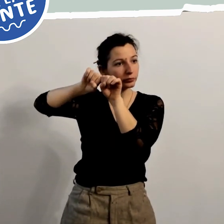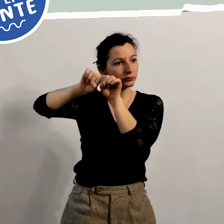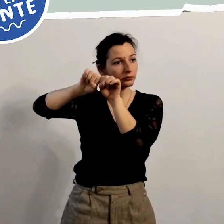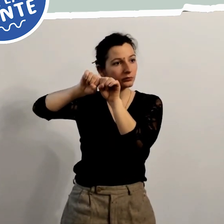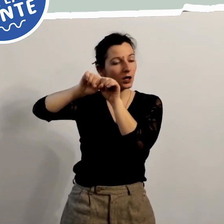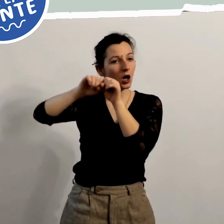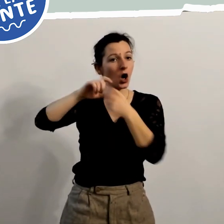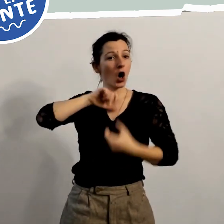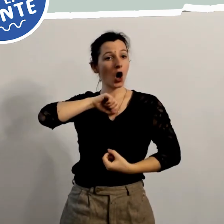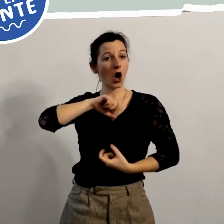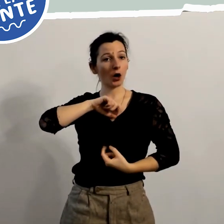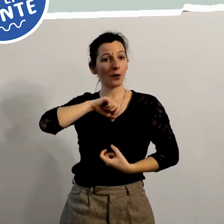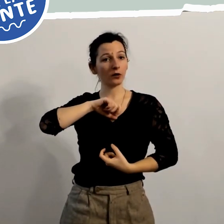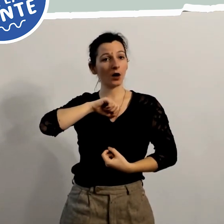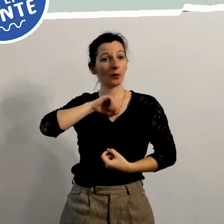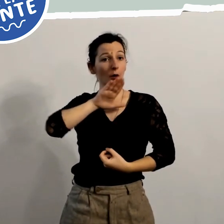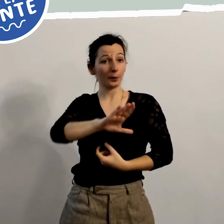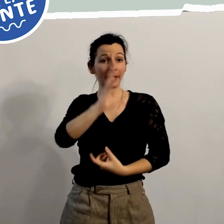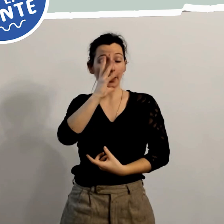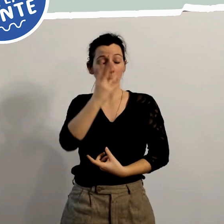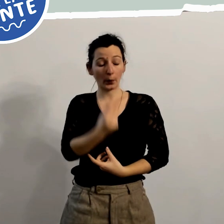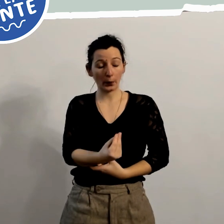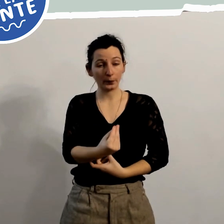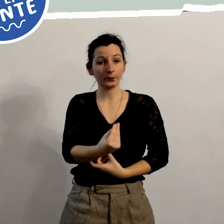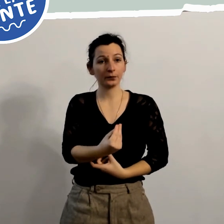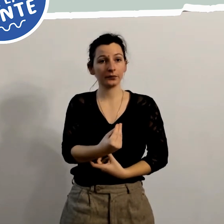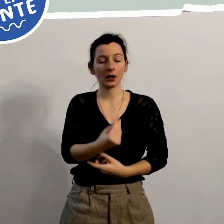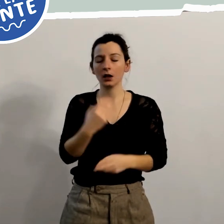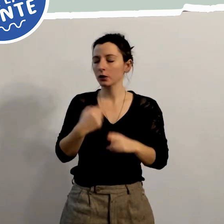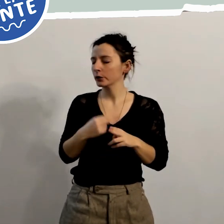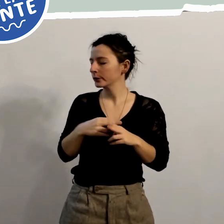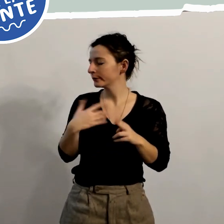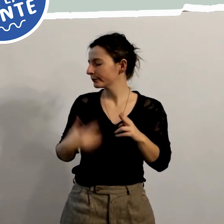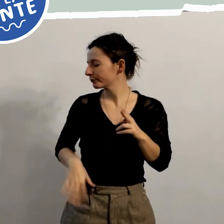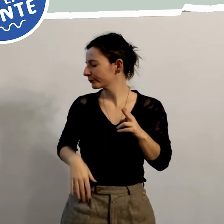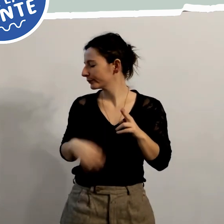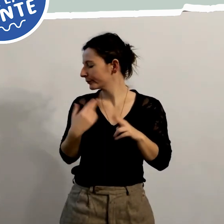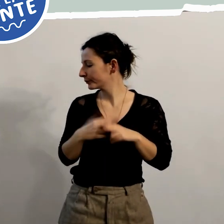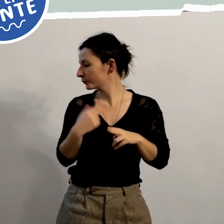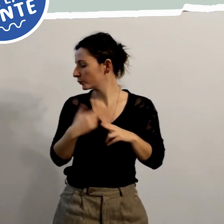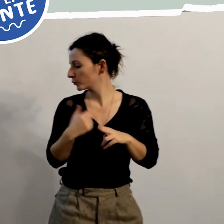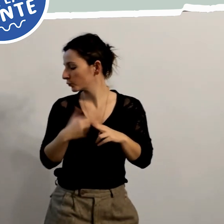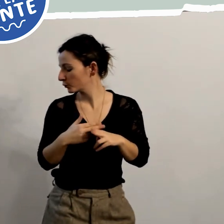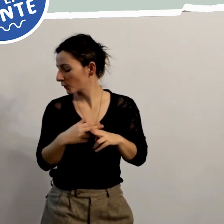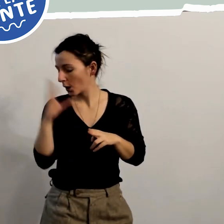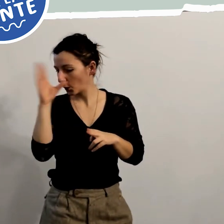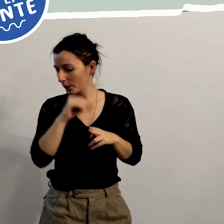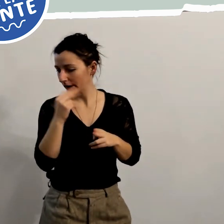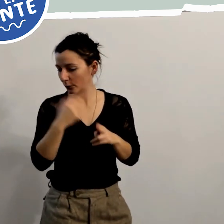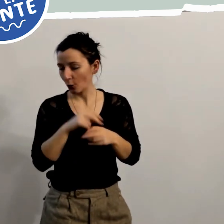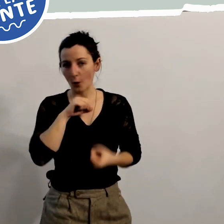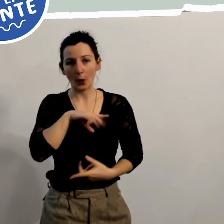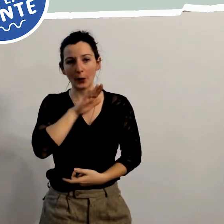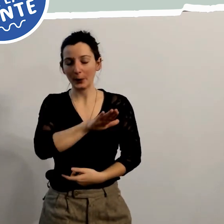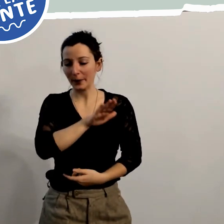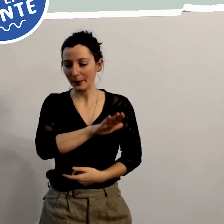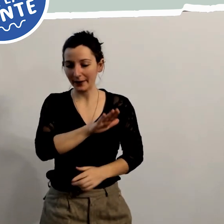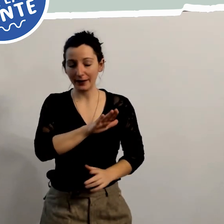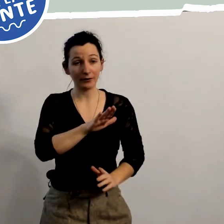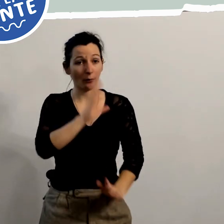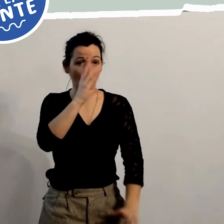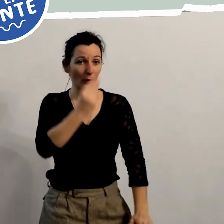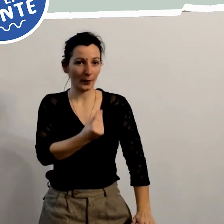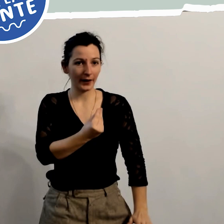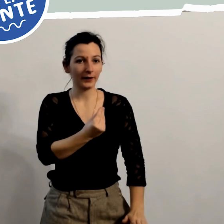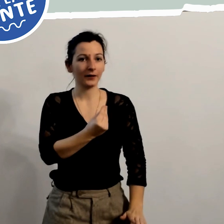une hormone, l'hormone du sommeil. J'ai un trou tout d'un coup sur son nom. Ça va me revenir.